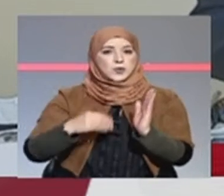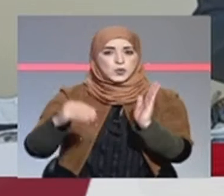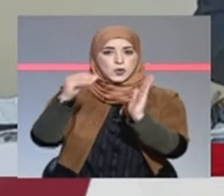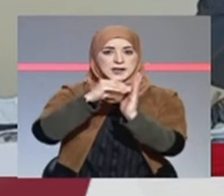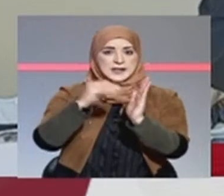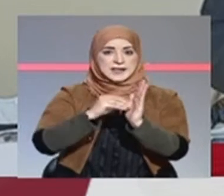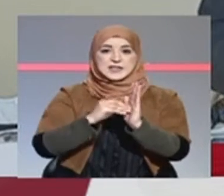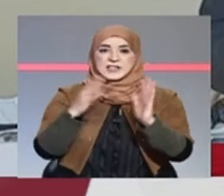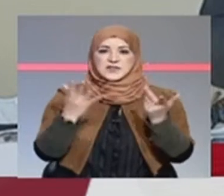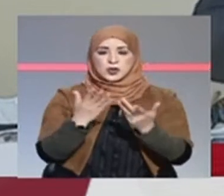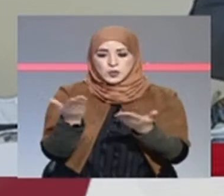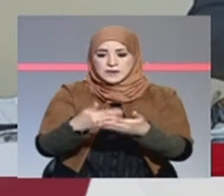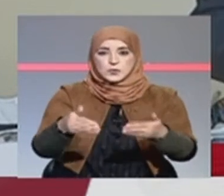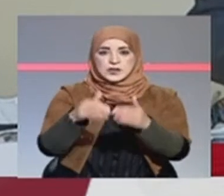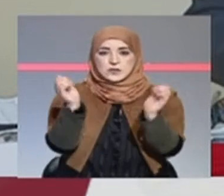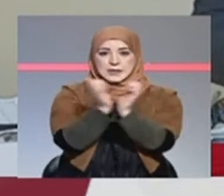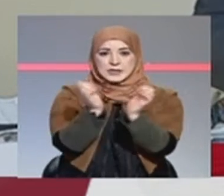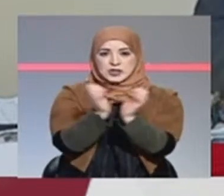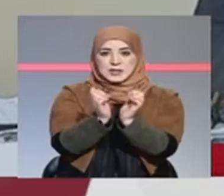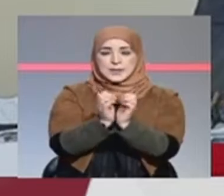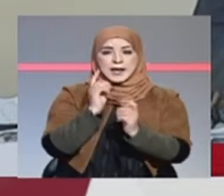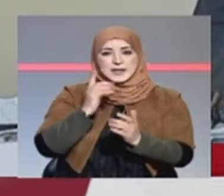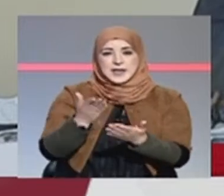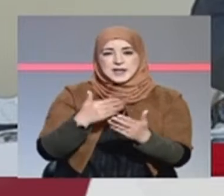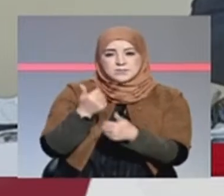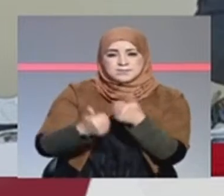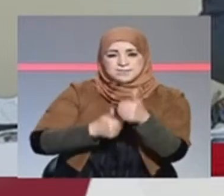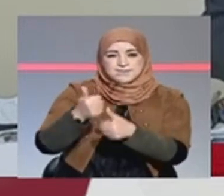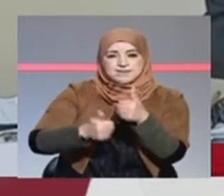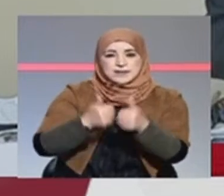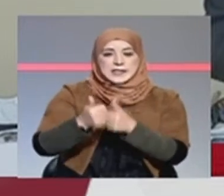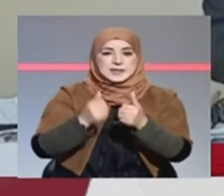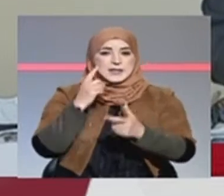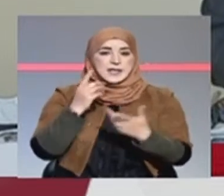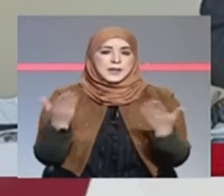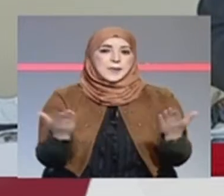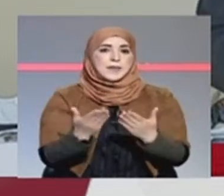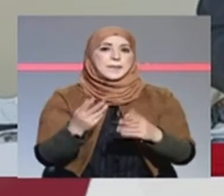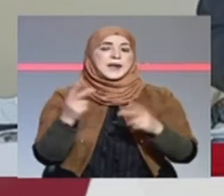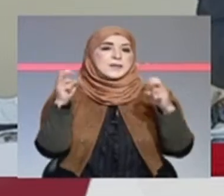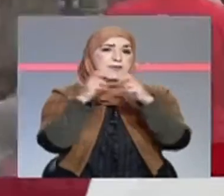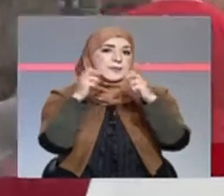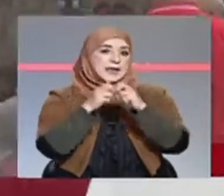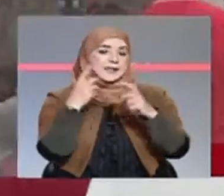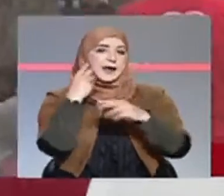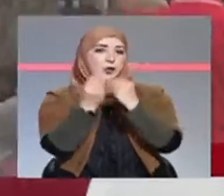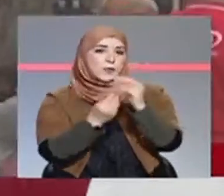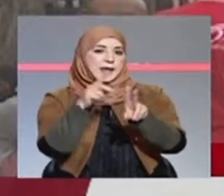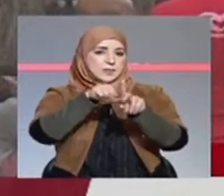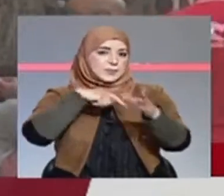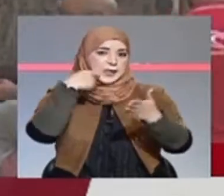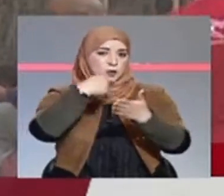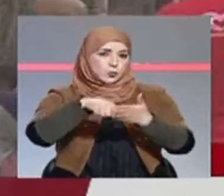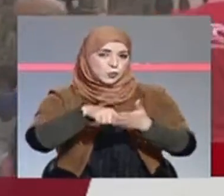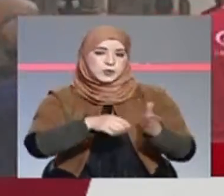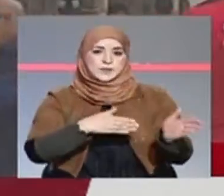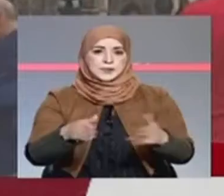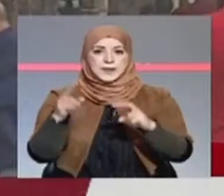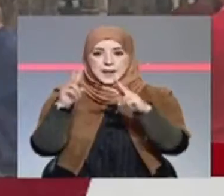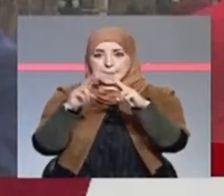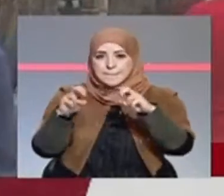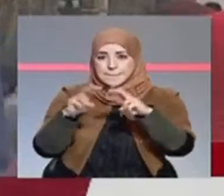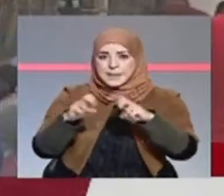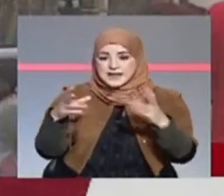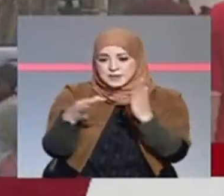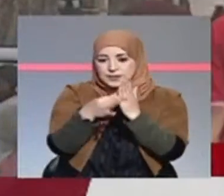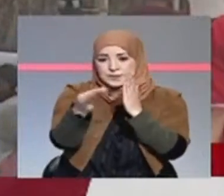ال ال الوضع الاجتماعي لهذا التسابق وال تلاحق بين الاسعار والهجوم بحث عن الاقتراض